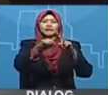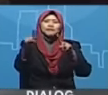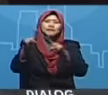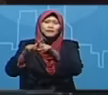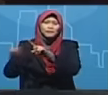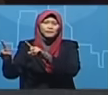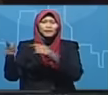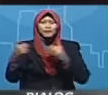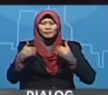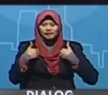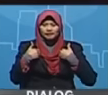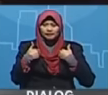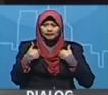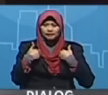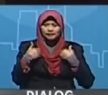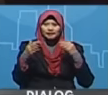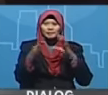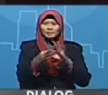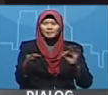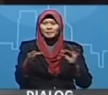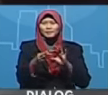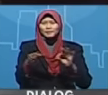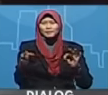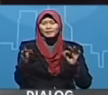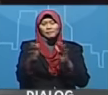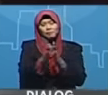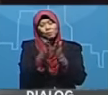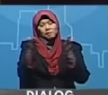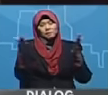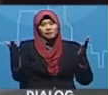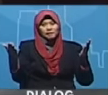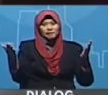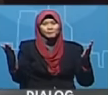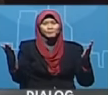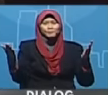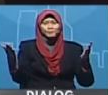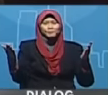antara cerita-cerita di akhbar-akhbar yang menyatakan